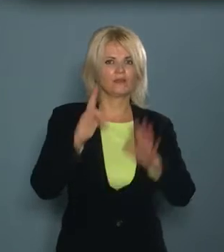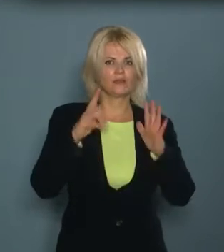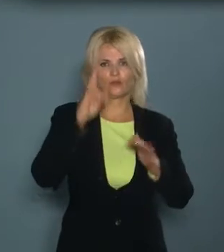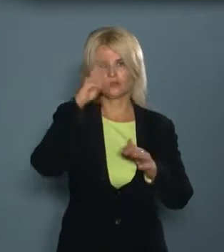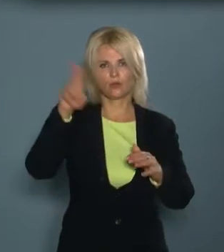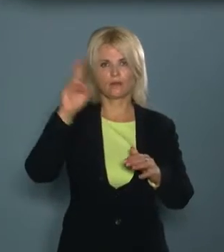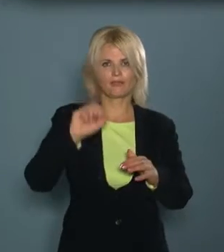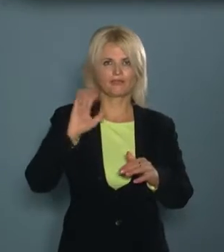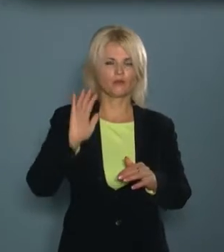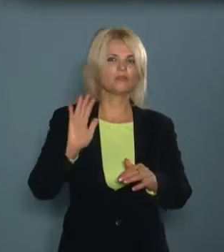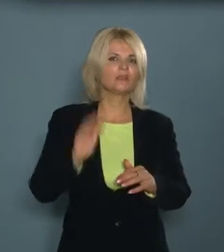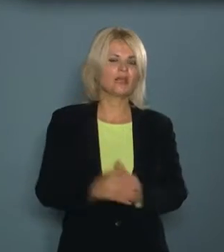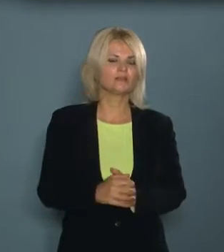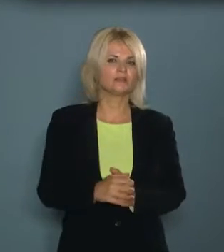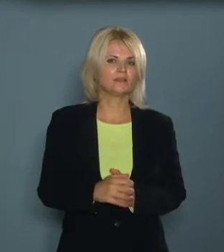november 15-én